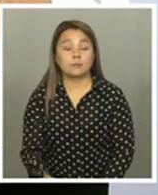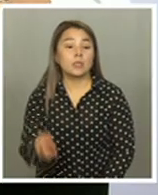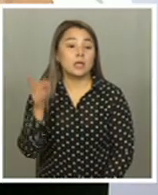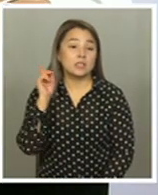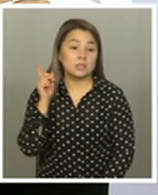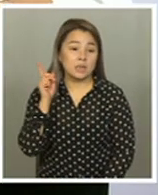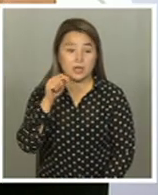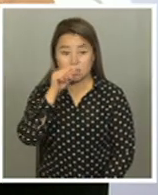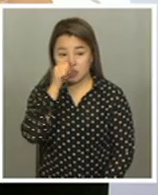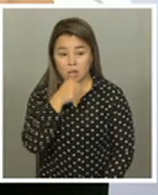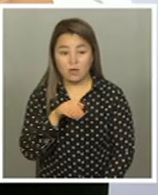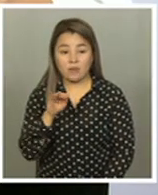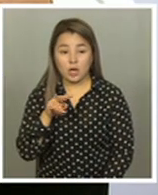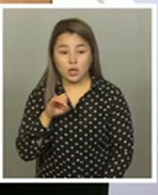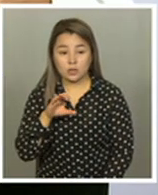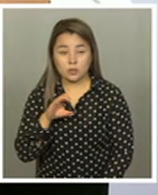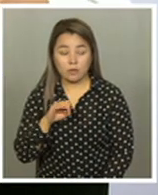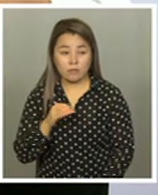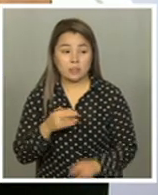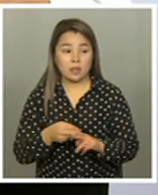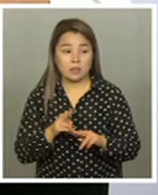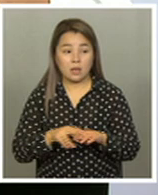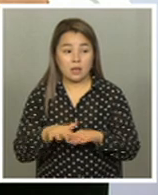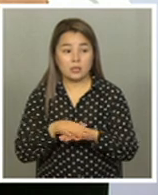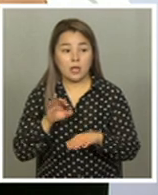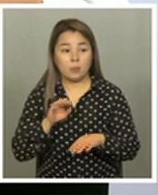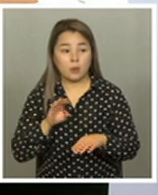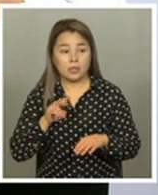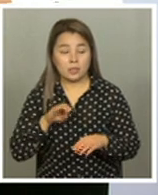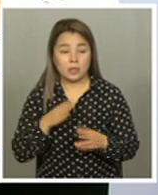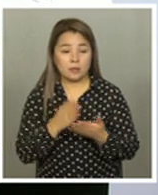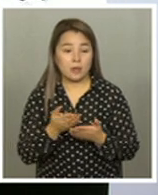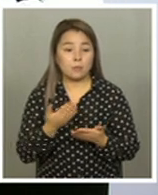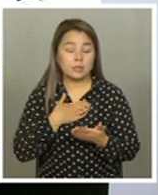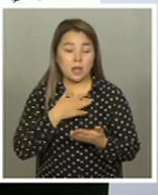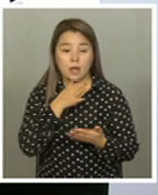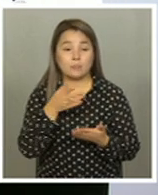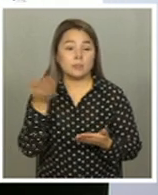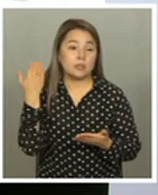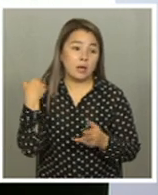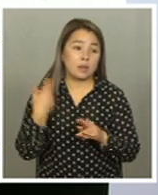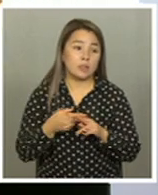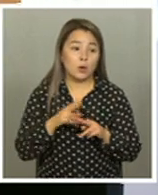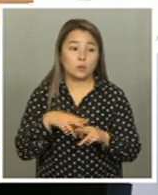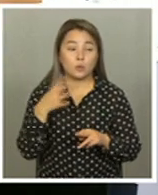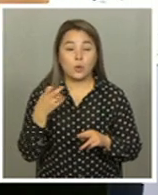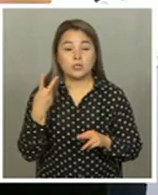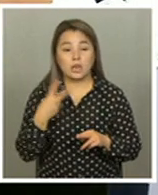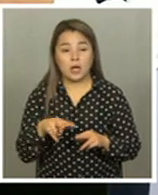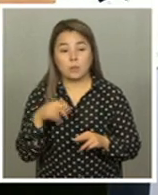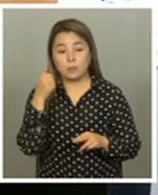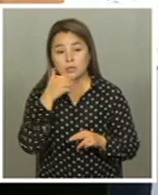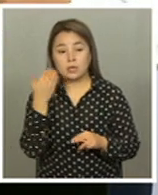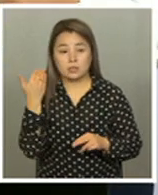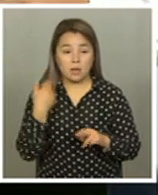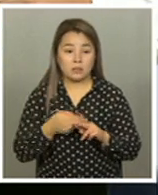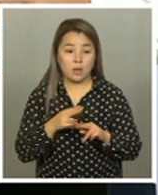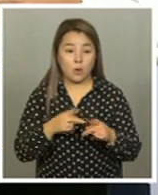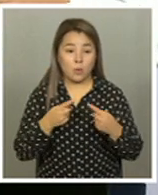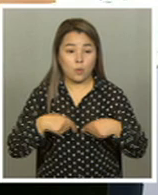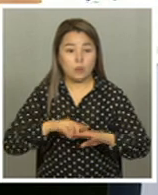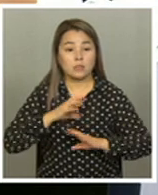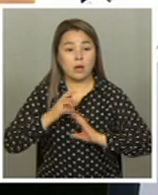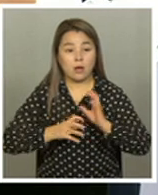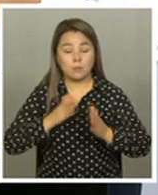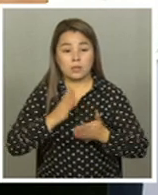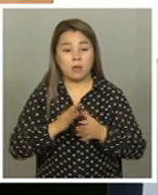грек философы Демокрит біздің заманымызға дейінгі 420 жылы бізді қоршаған әлем